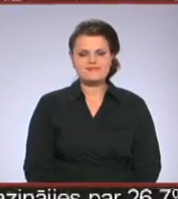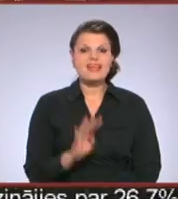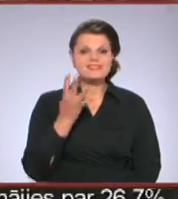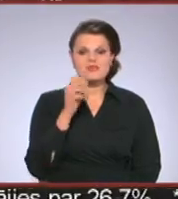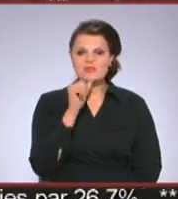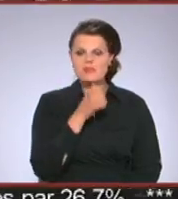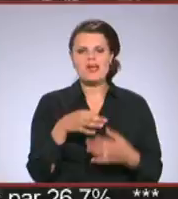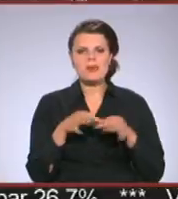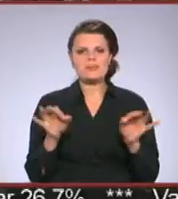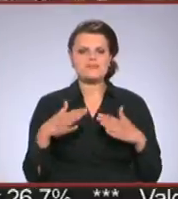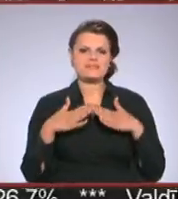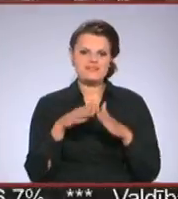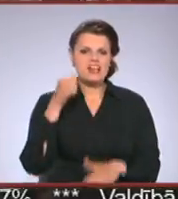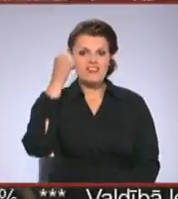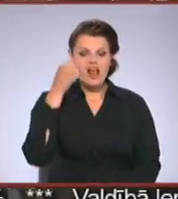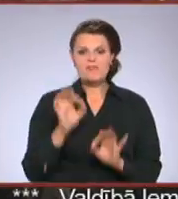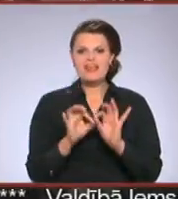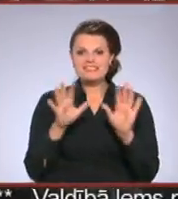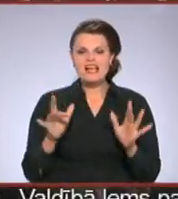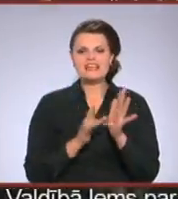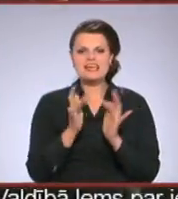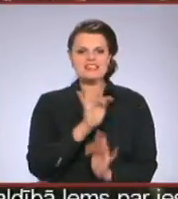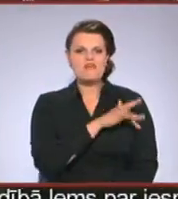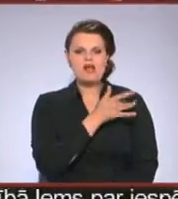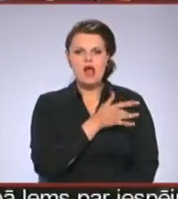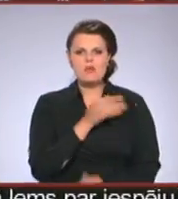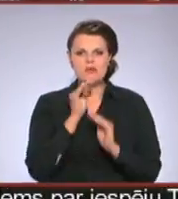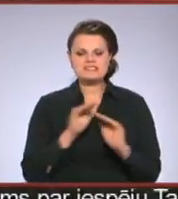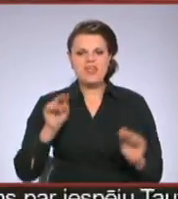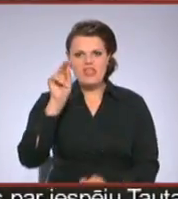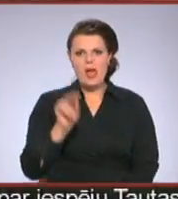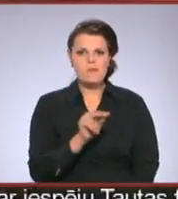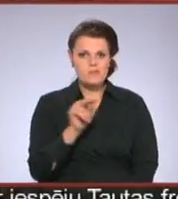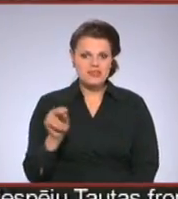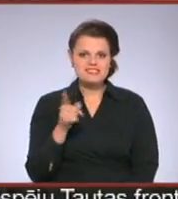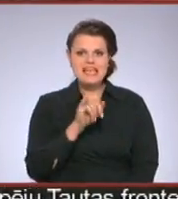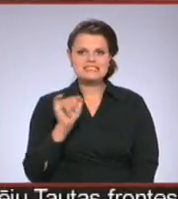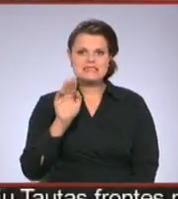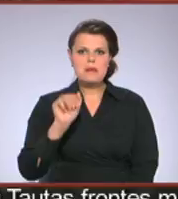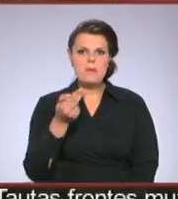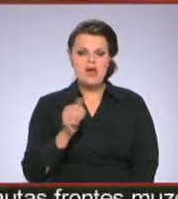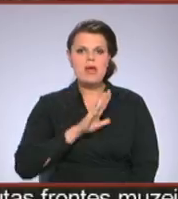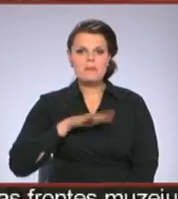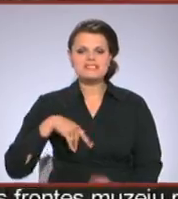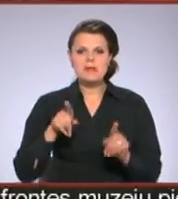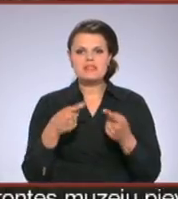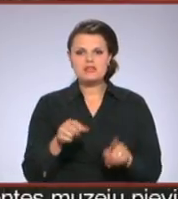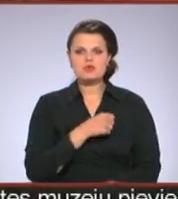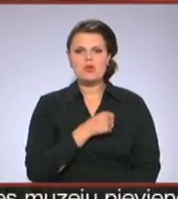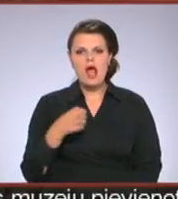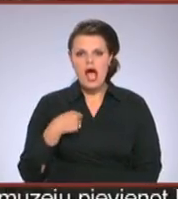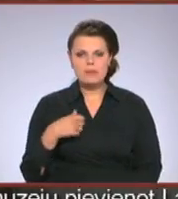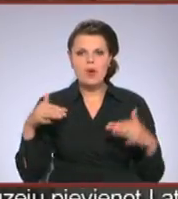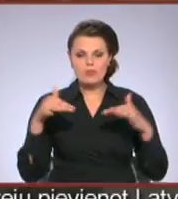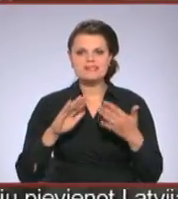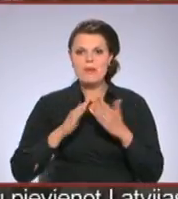Ceturtā māja brīvības svētki Valmierā sākās ar dievkalpojumu svētās Īmaņa baznīcā. Pēc tam Nacionālie bruņotie spēki pulcējās pilsētas